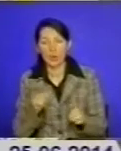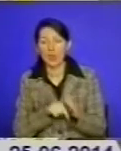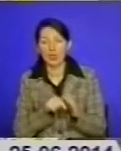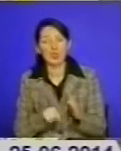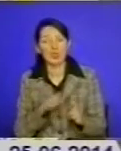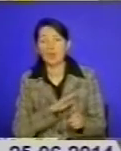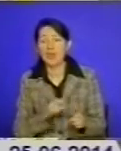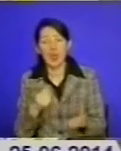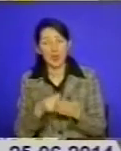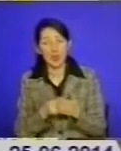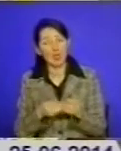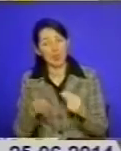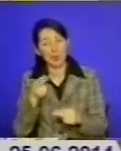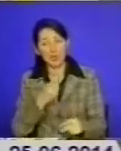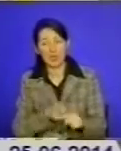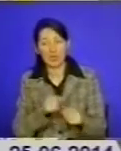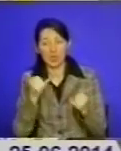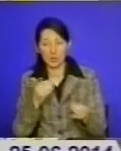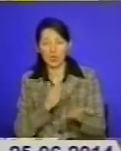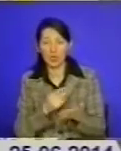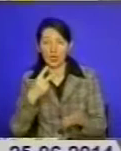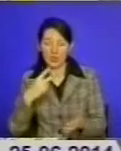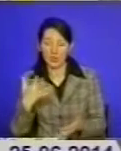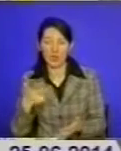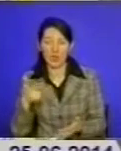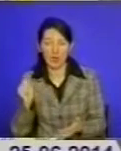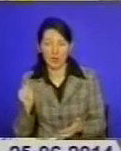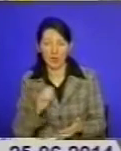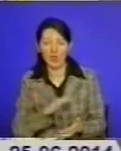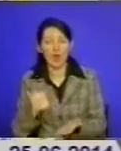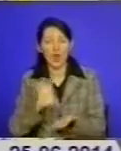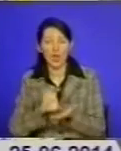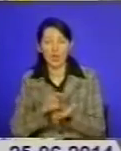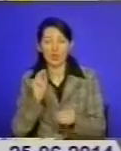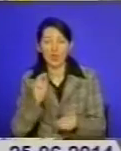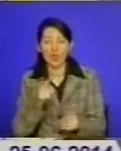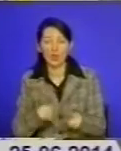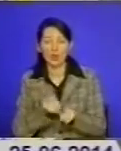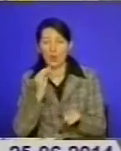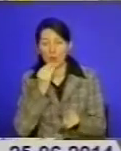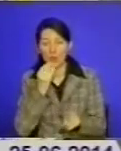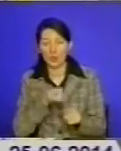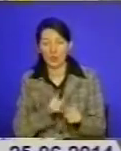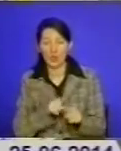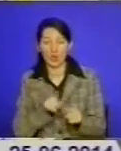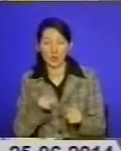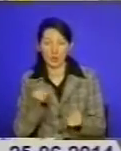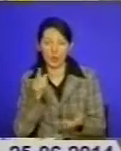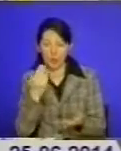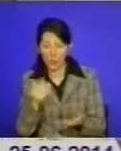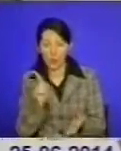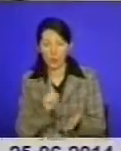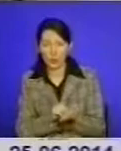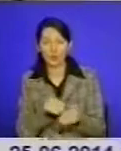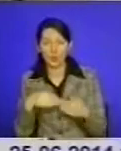матеріальній компенсації, яка сьогодні становить 25 гривень. І не в горняткові чаю та печиві, якими вас тут обов'язково